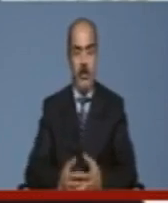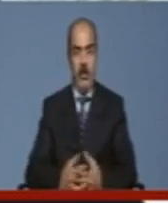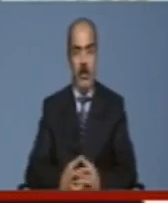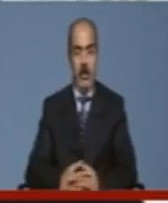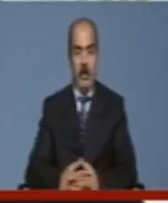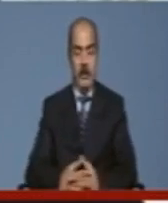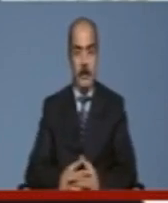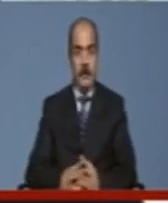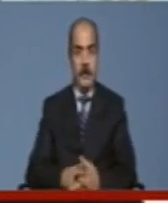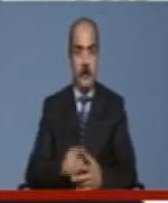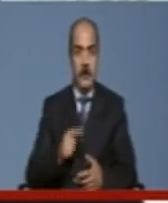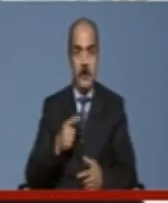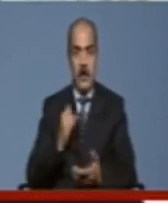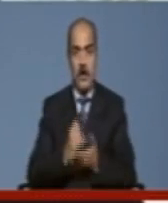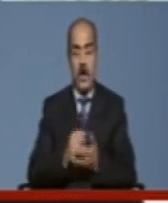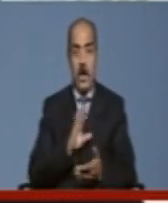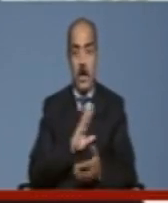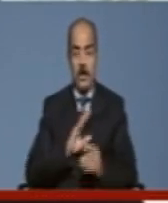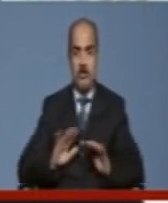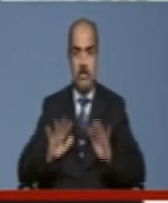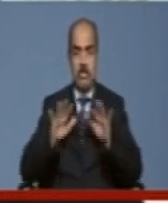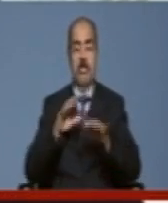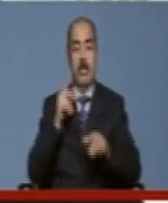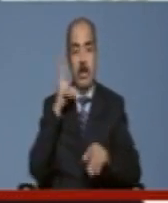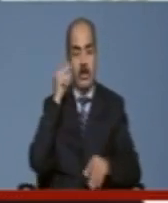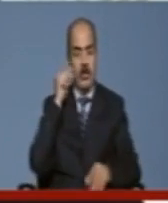الفعل العسكري الإسرائيلي في القطاع.